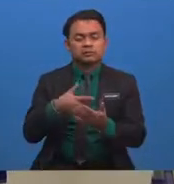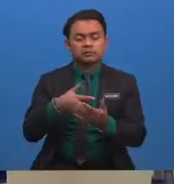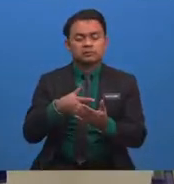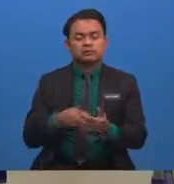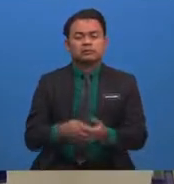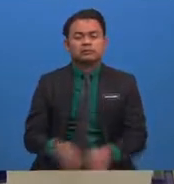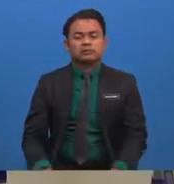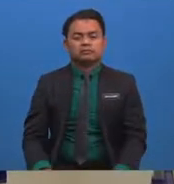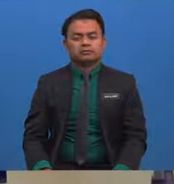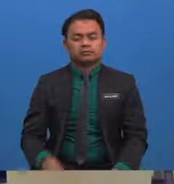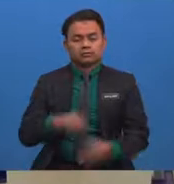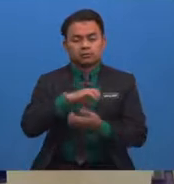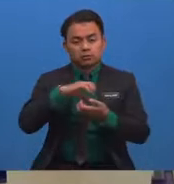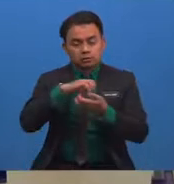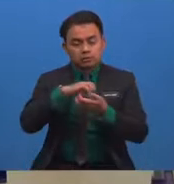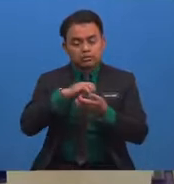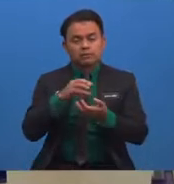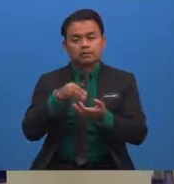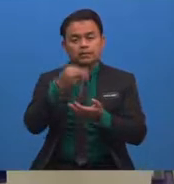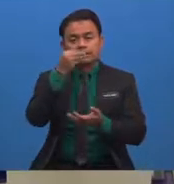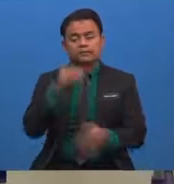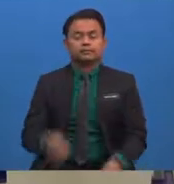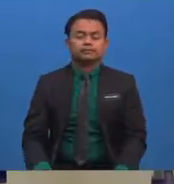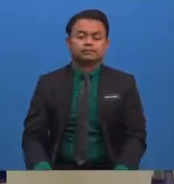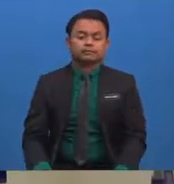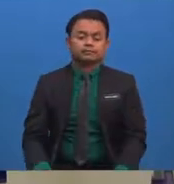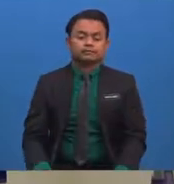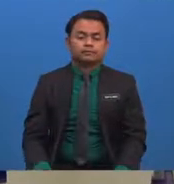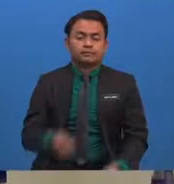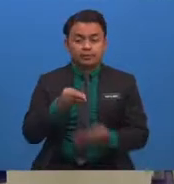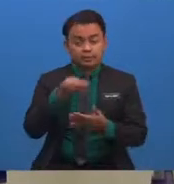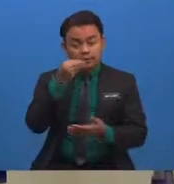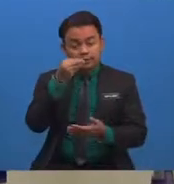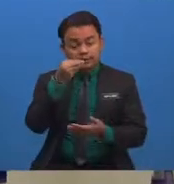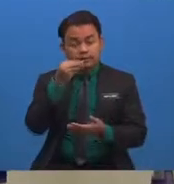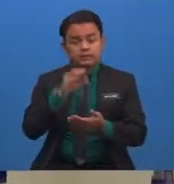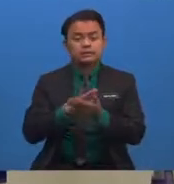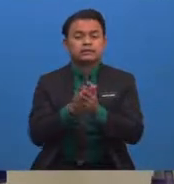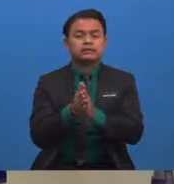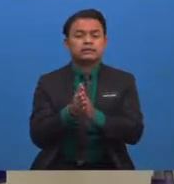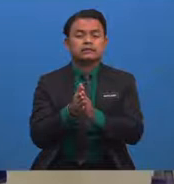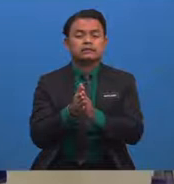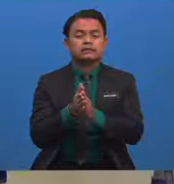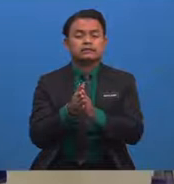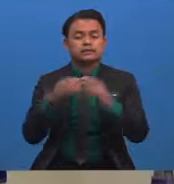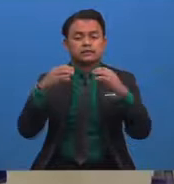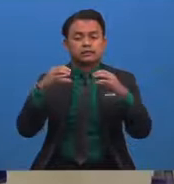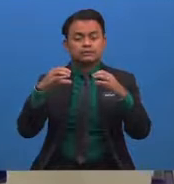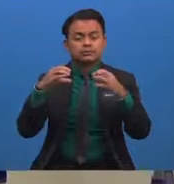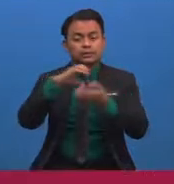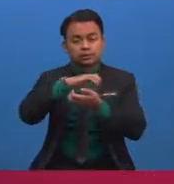rupa masakan kita nanti. Malah, makanan kita akan menjadi basi dan tidak tahan